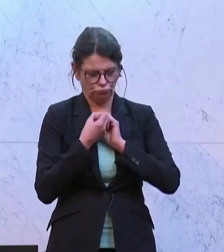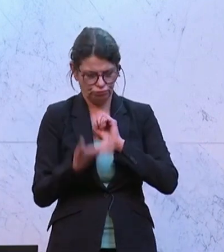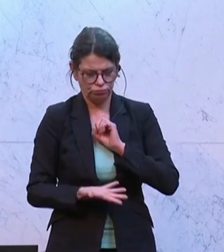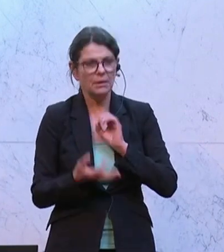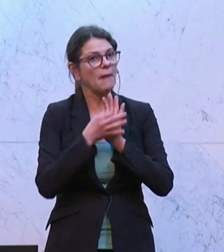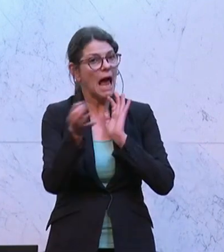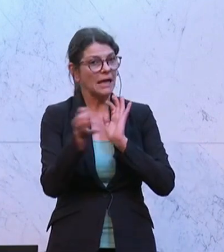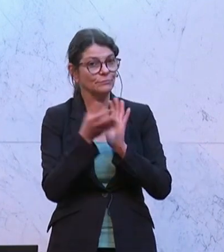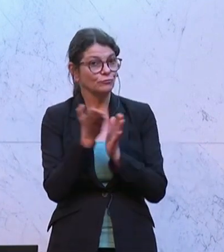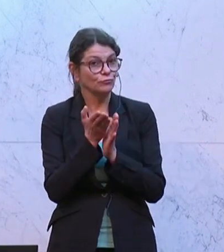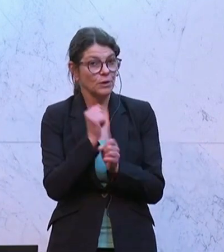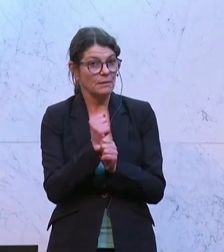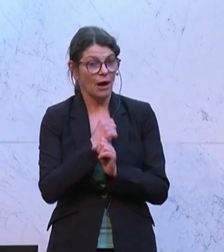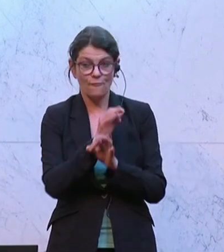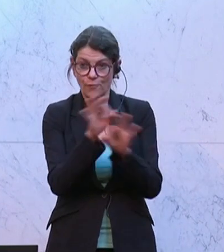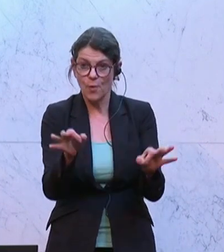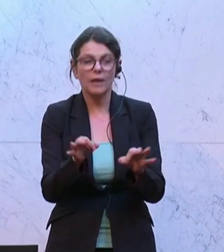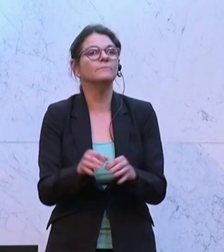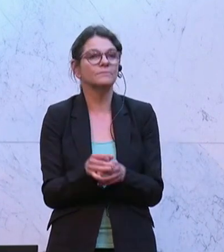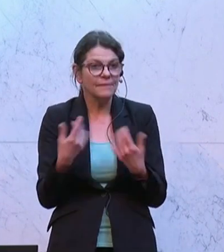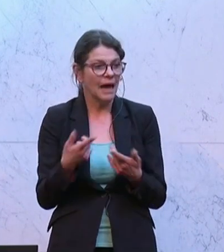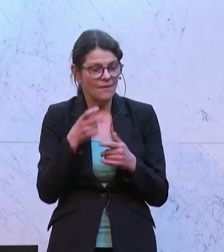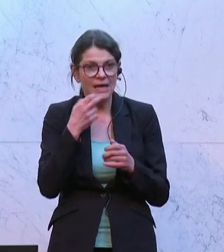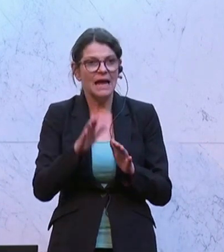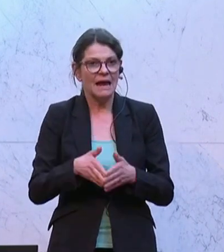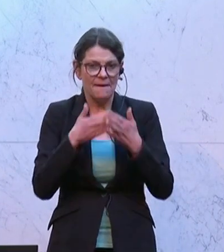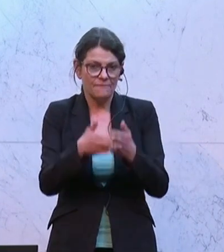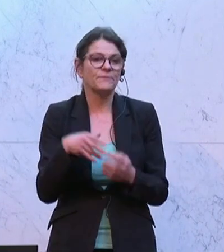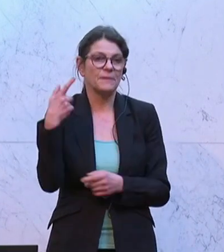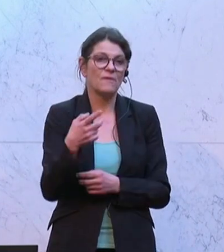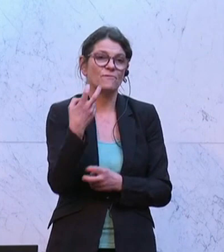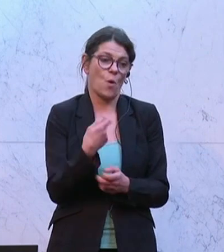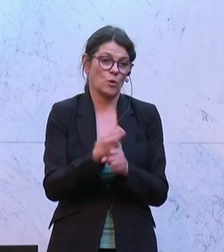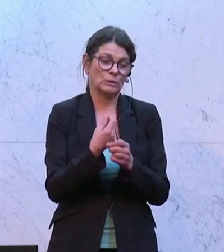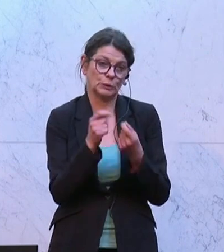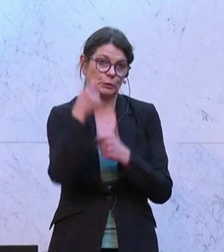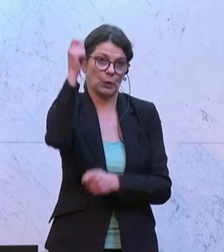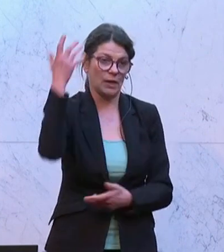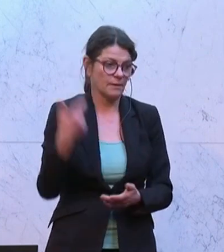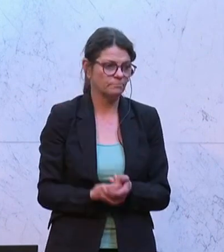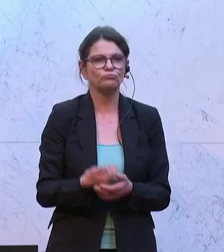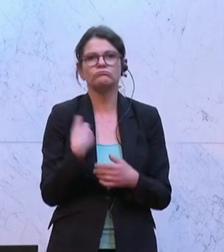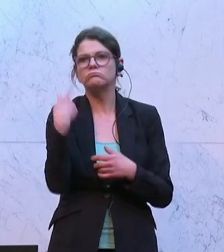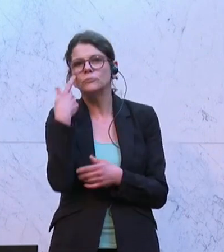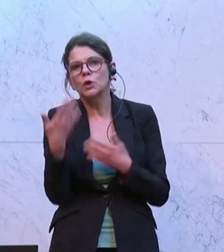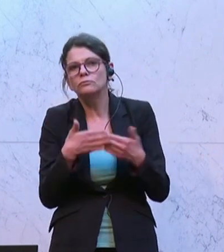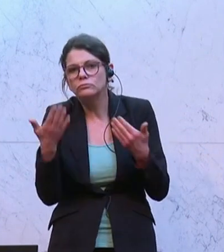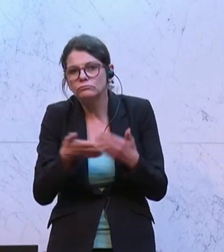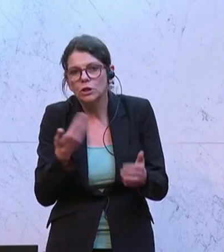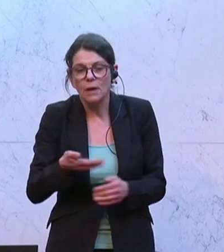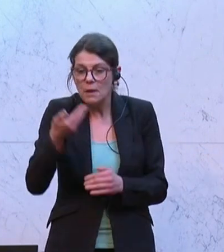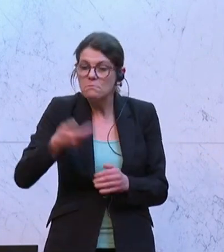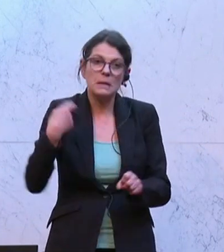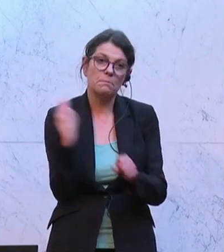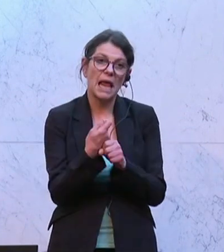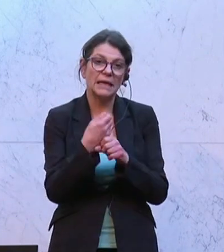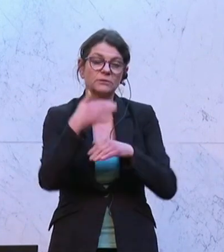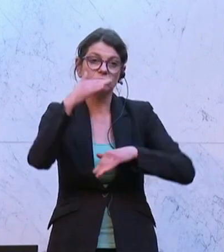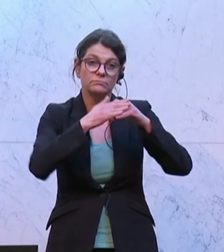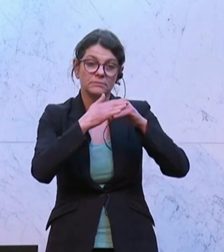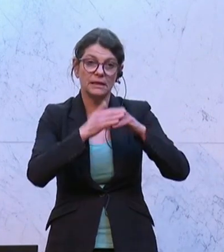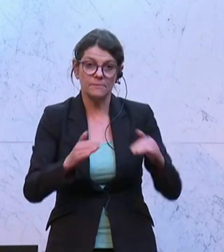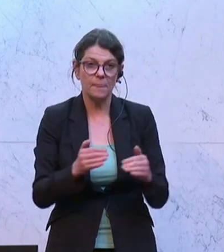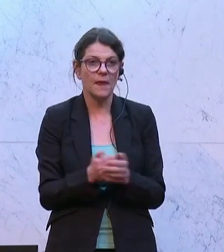Maßnahmen durchgesetzt, die akut Abhilfe bei den hohen Wohnkosten schaffen. Ich denke da beispielsweise an den Mietpreisdeckel, der